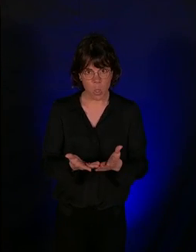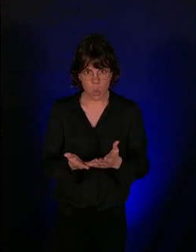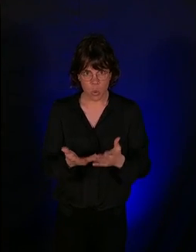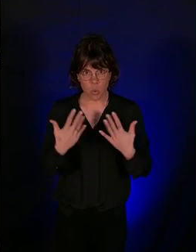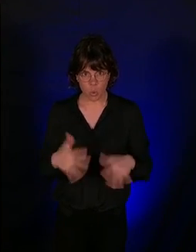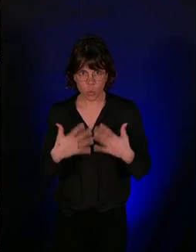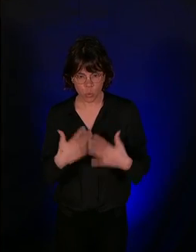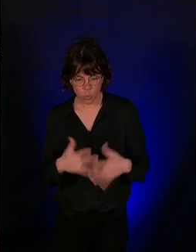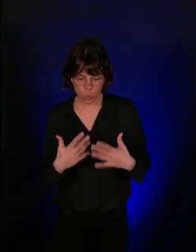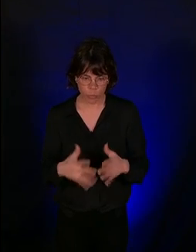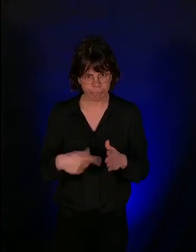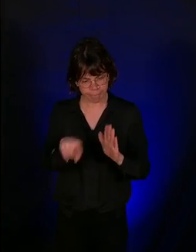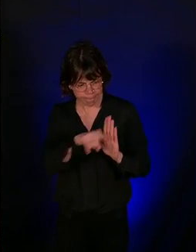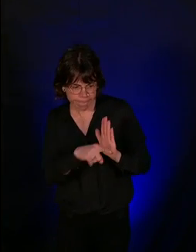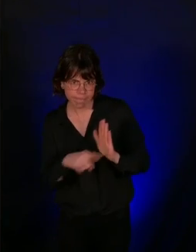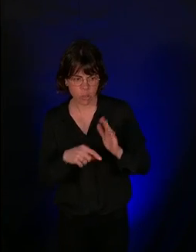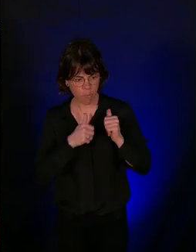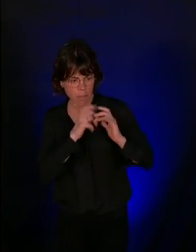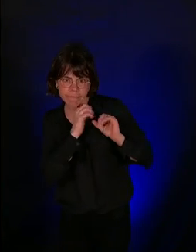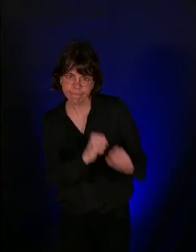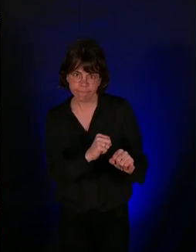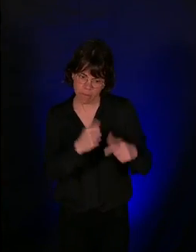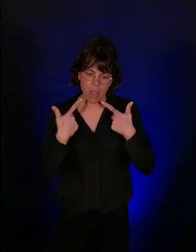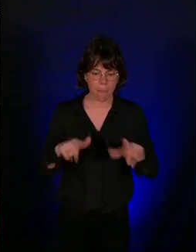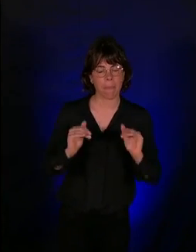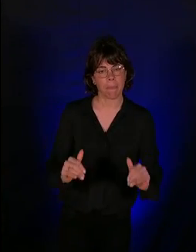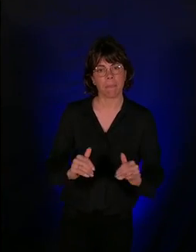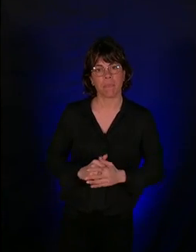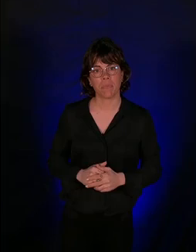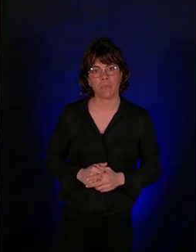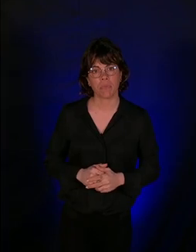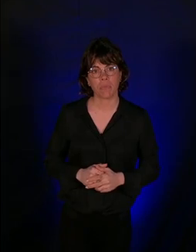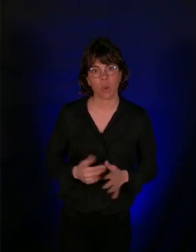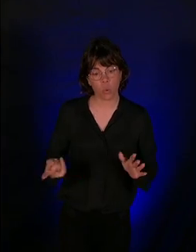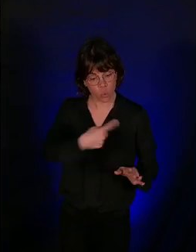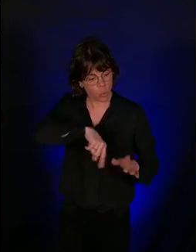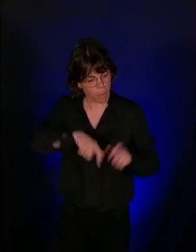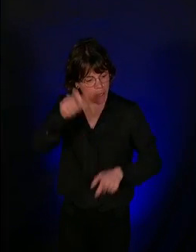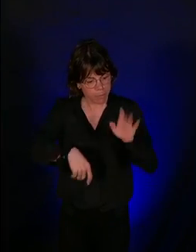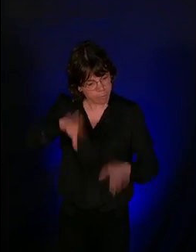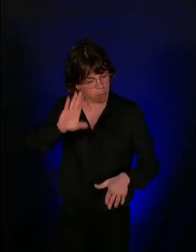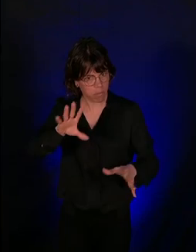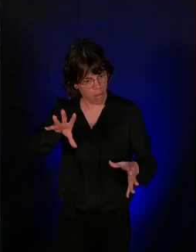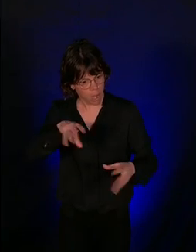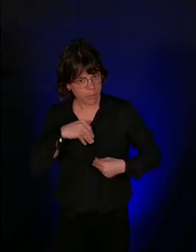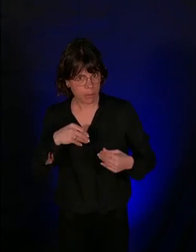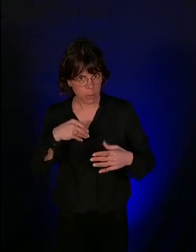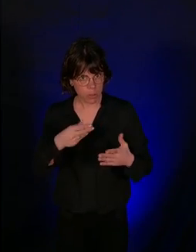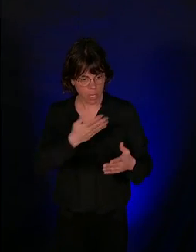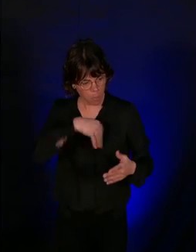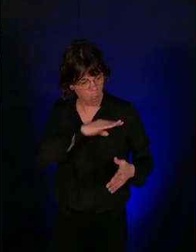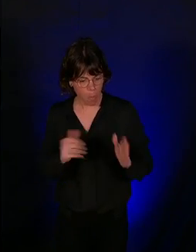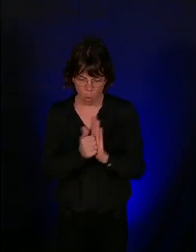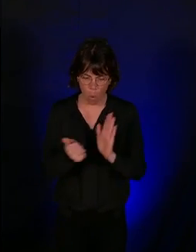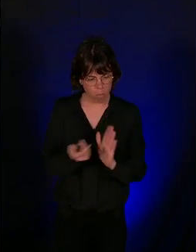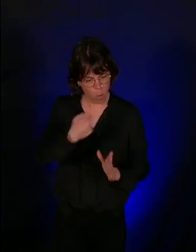notamment en terme de disponibilité il faut que chaque membre puisse assumer assurer pleinement son